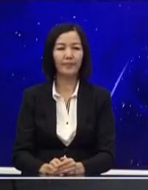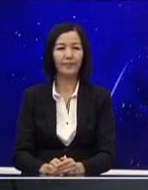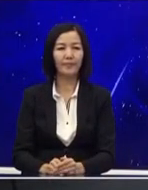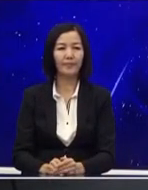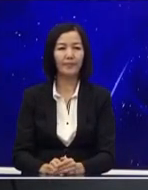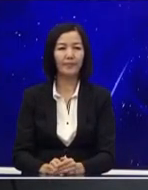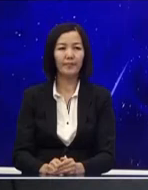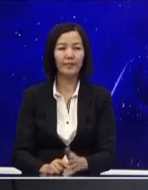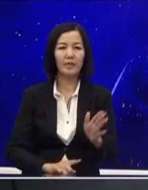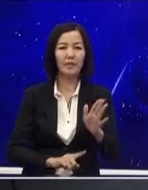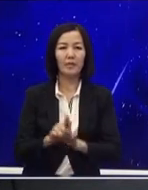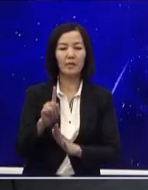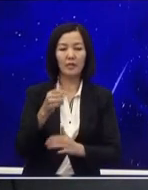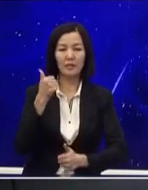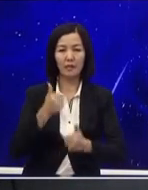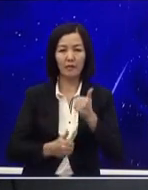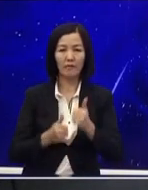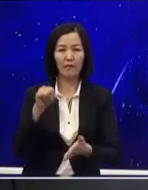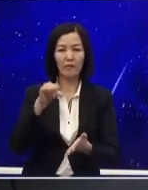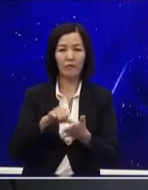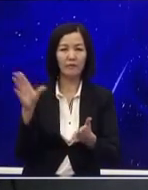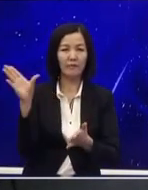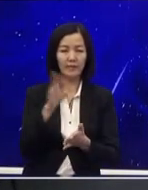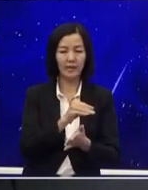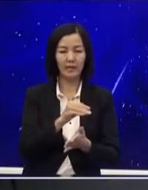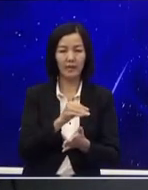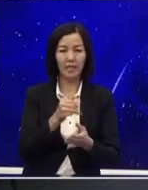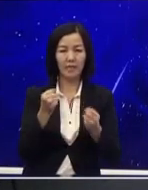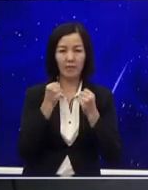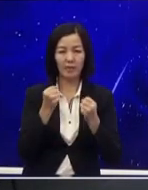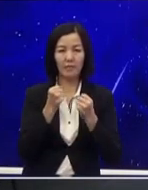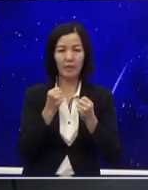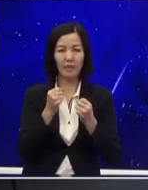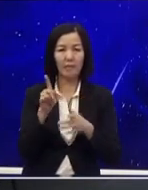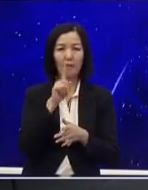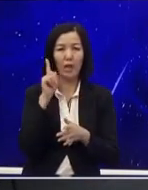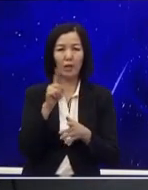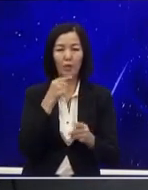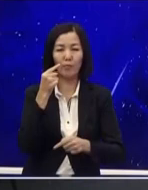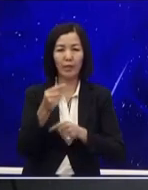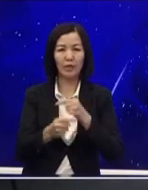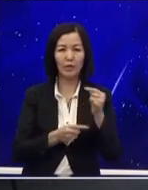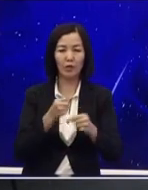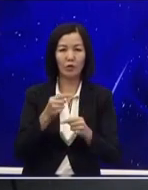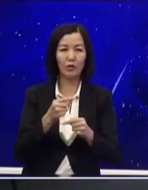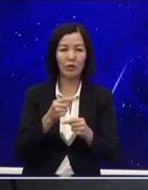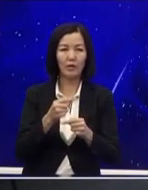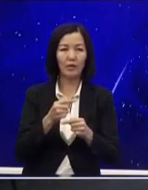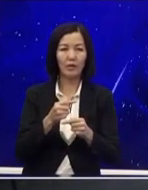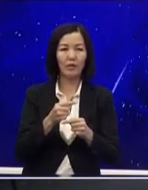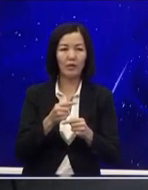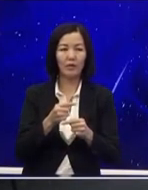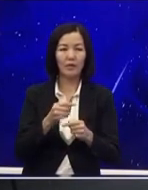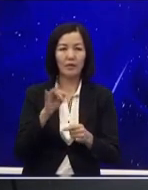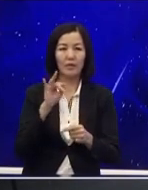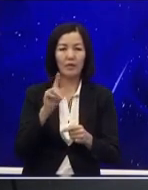На этих соревнованиях у нас участвуют практически все молодое подрастающее поколение.